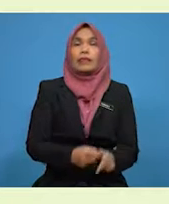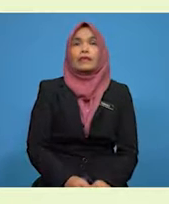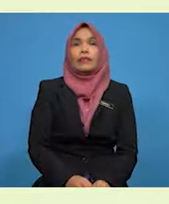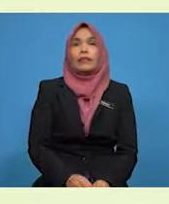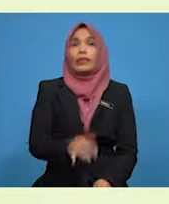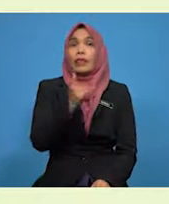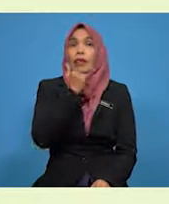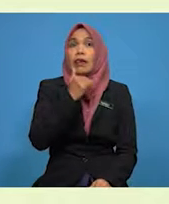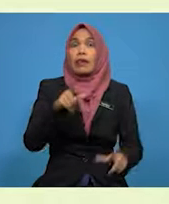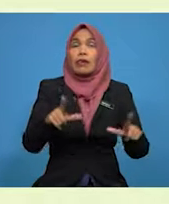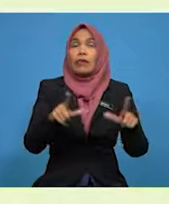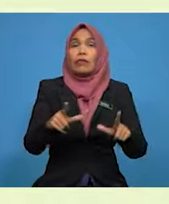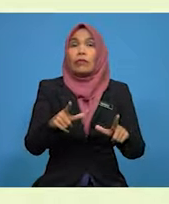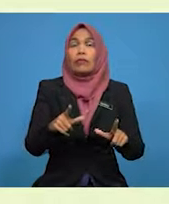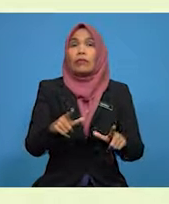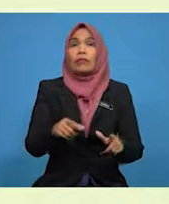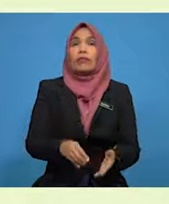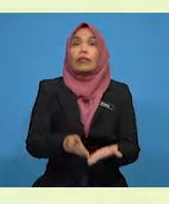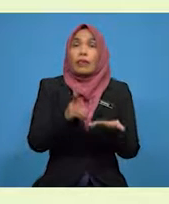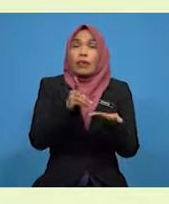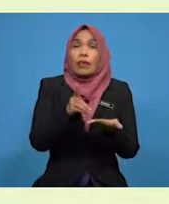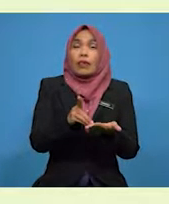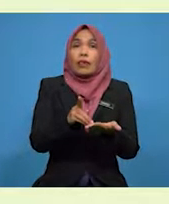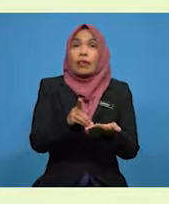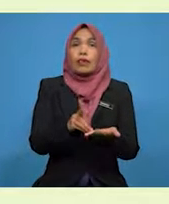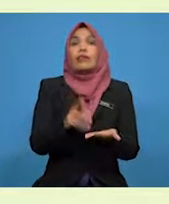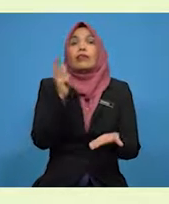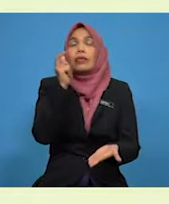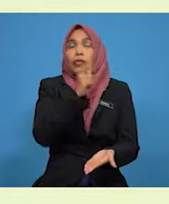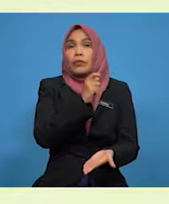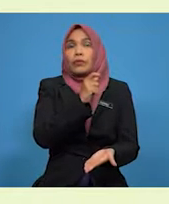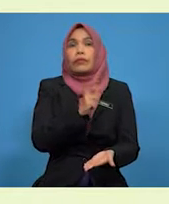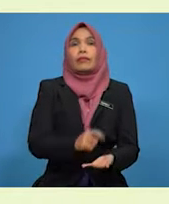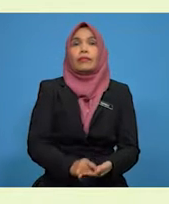seperti pengaruh dadah, penyelewengan dan gangguan seksual.